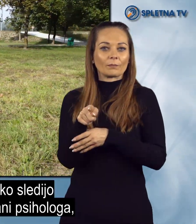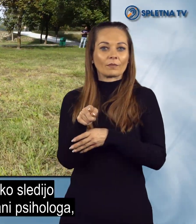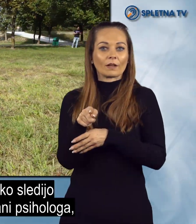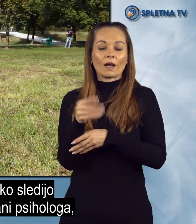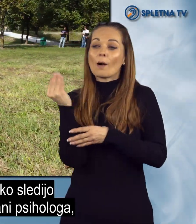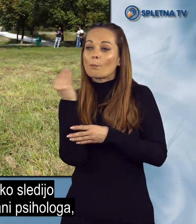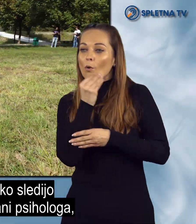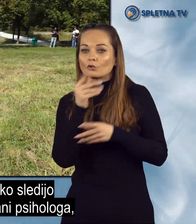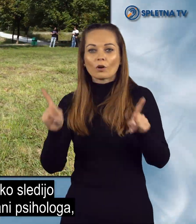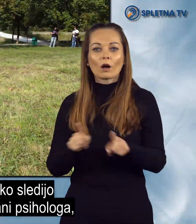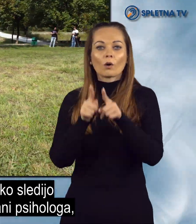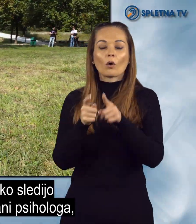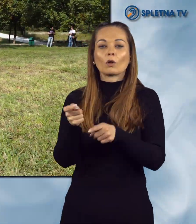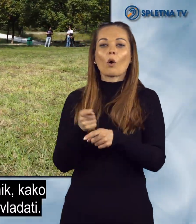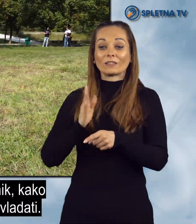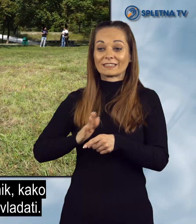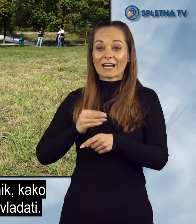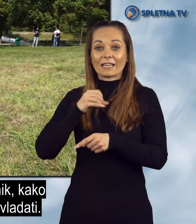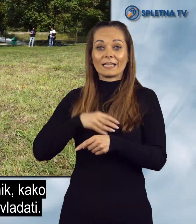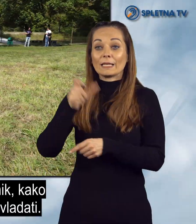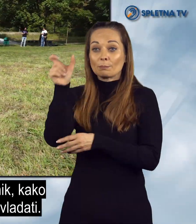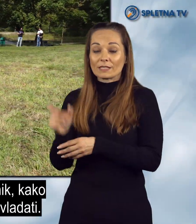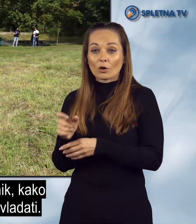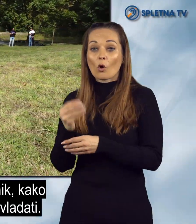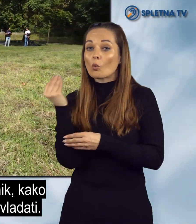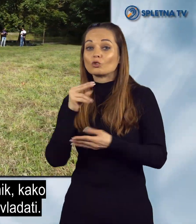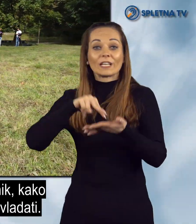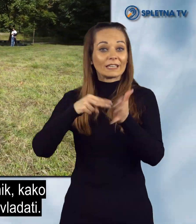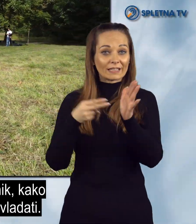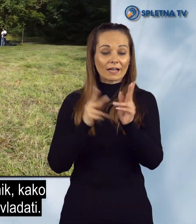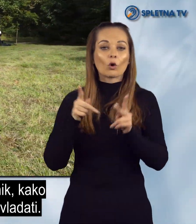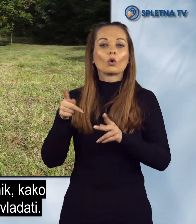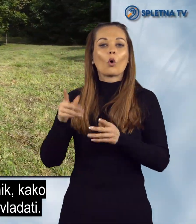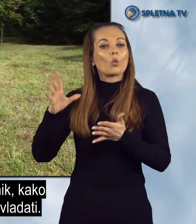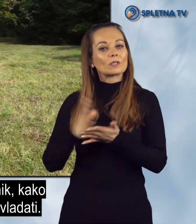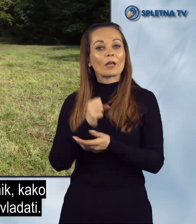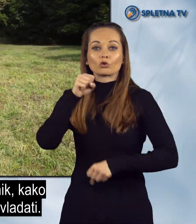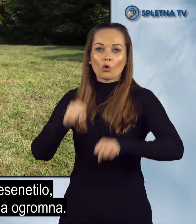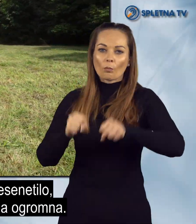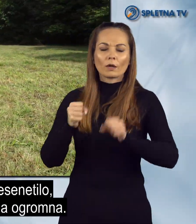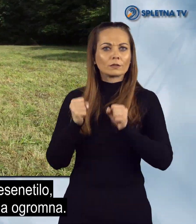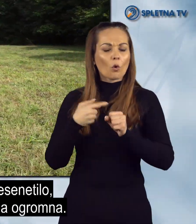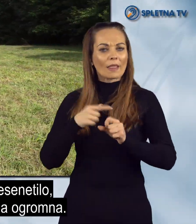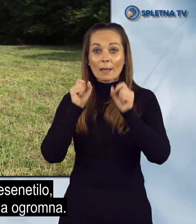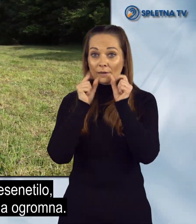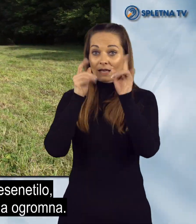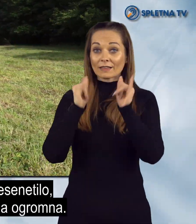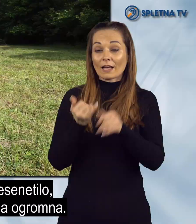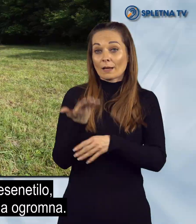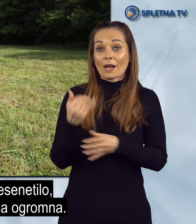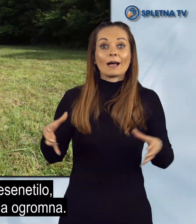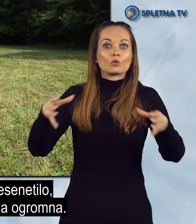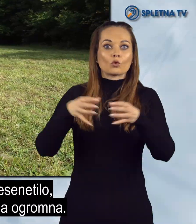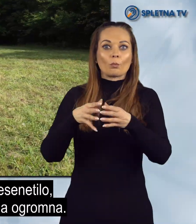ta poučevanja, kot sem rekel, strani psihologa, ki te uči v bistvu teh tehnik, kako uspeš to obvladati. Zelo me je presenetilo, da je